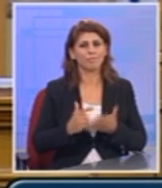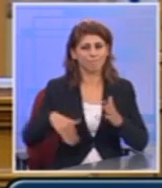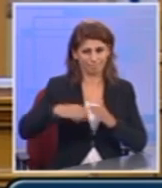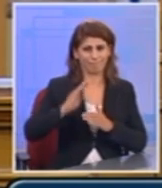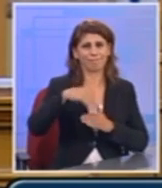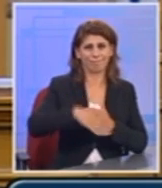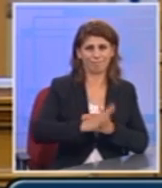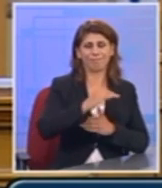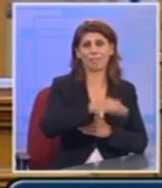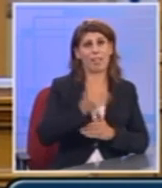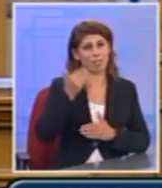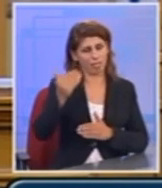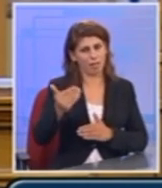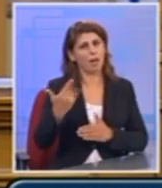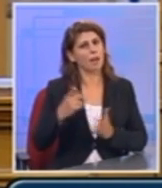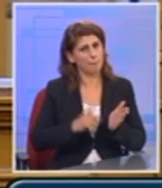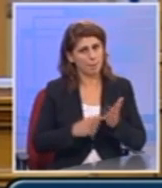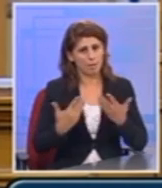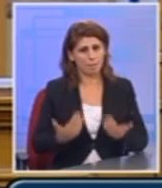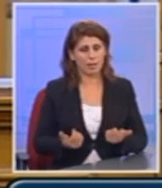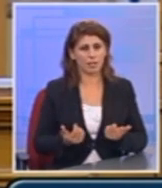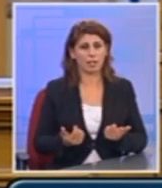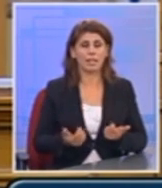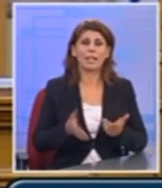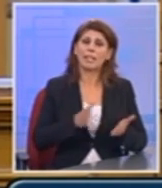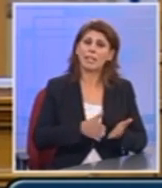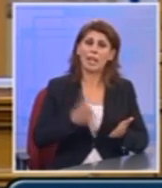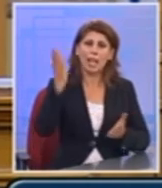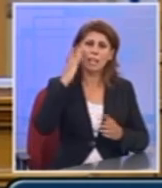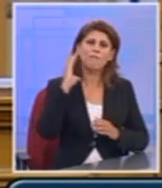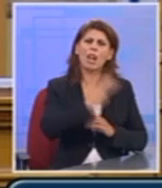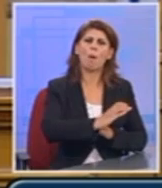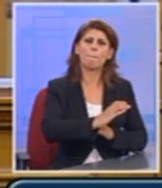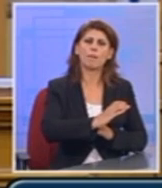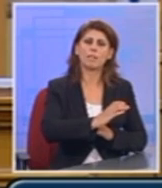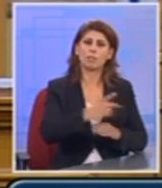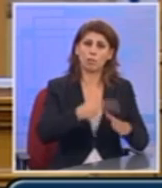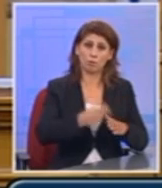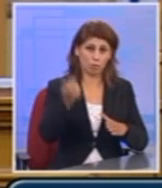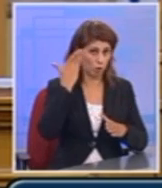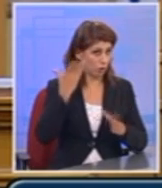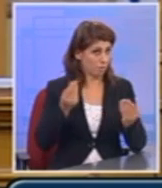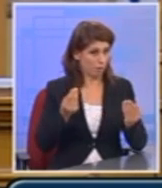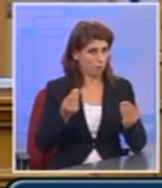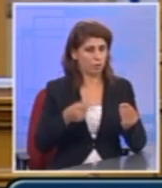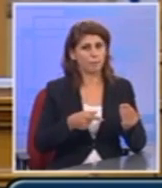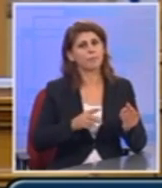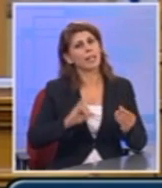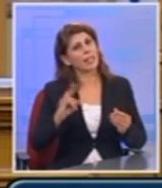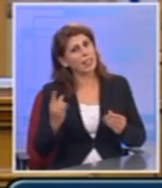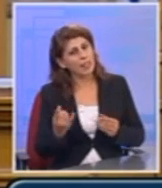άρα θα πρέπει να υπάρχει είτε κεφαλαιοποίηση των τραπεζών που κοστίζει κοστίζει πολύ